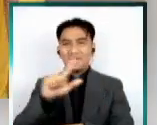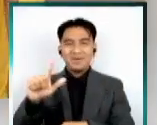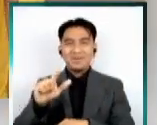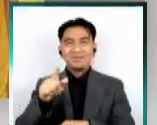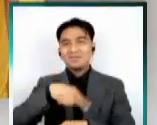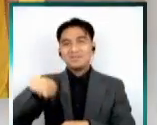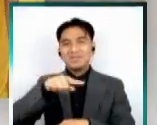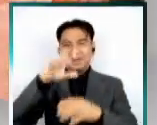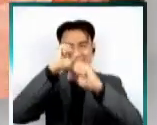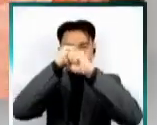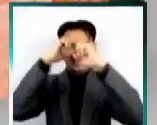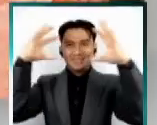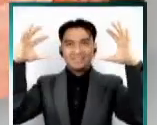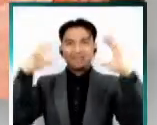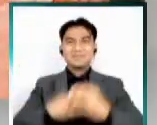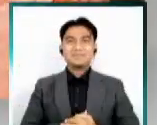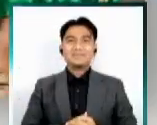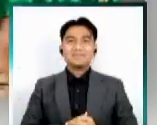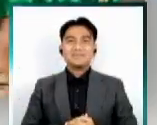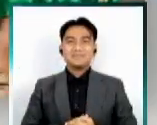Katrina Son, GMA News.